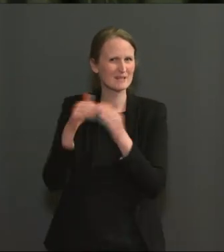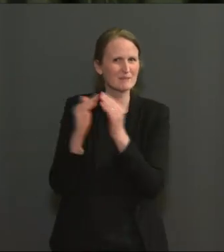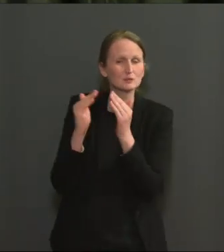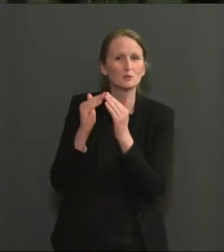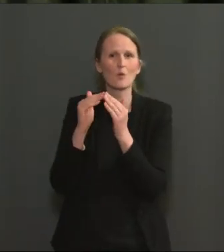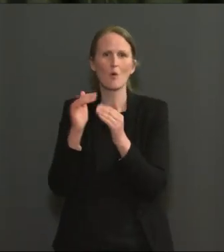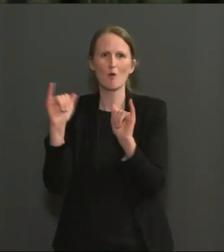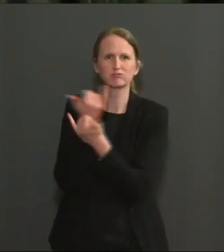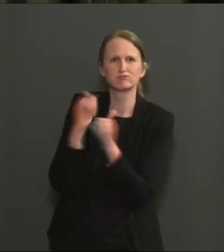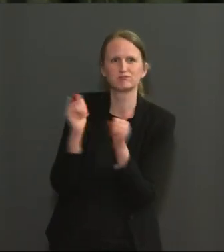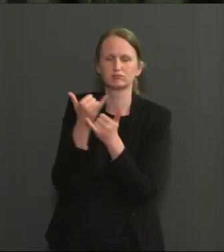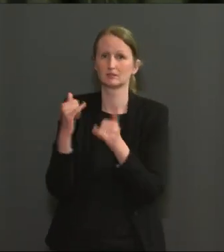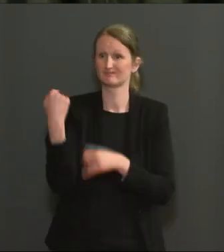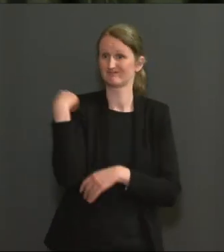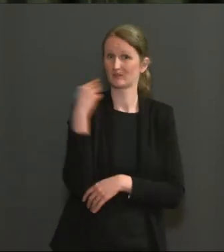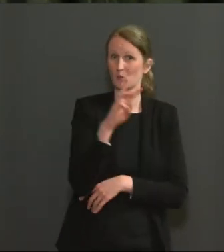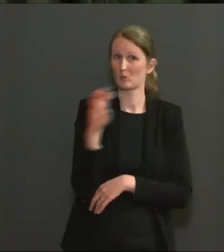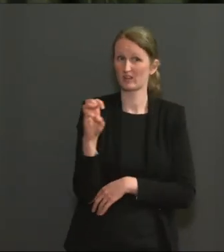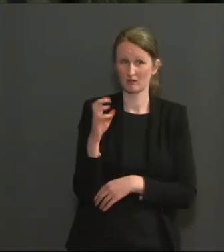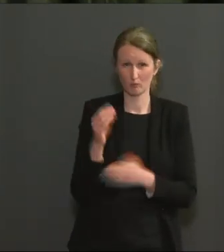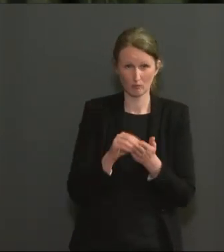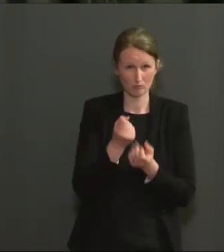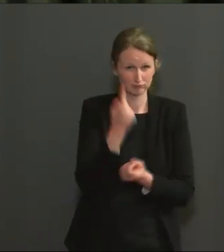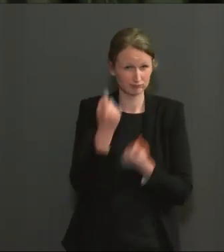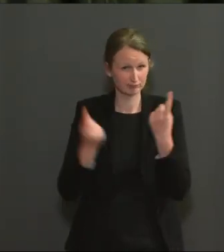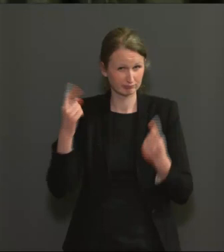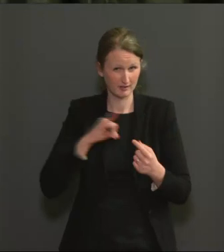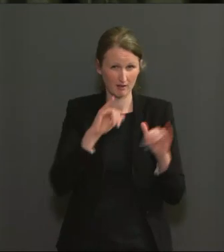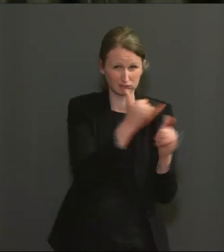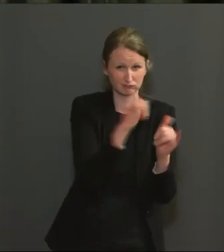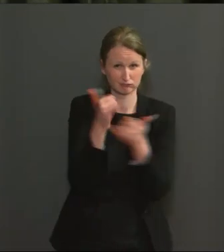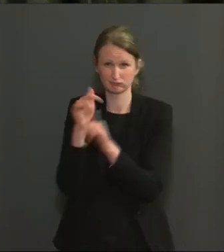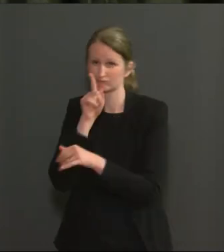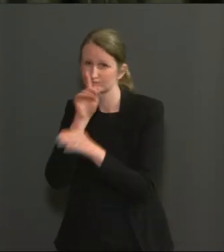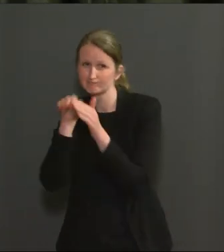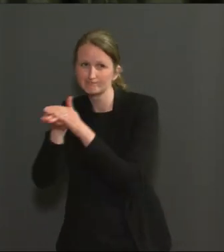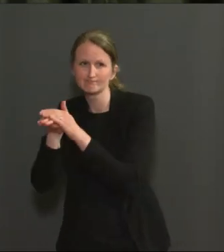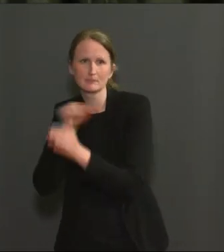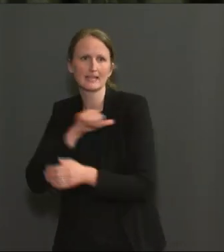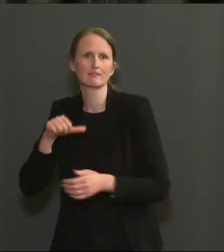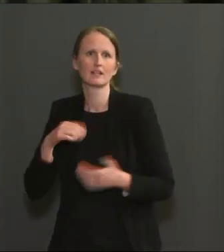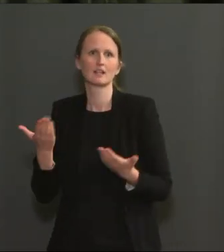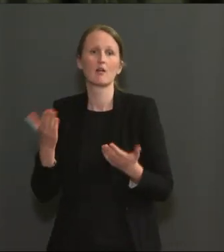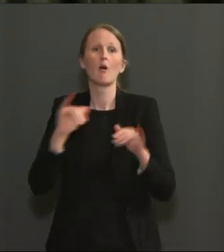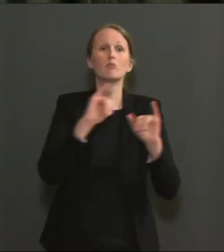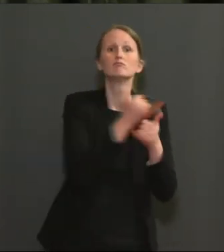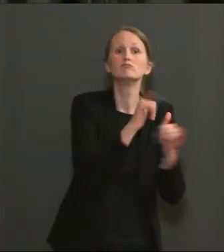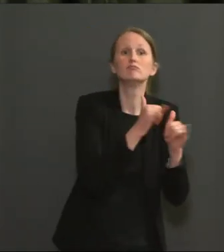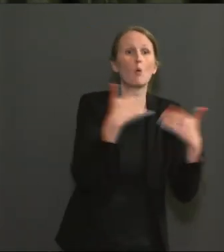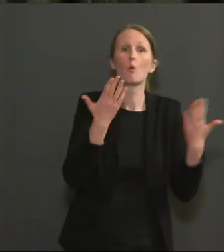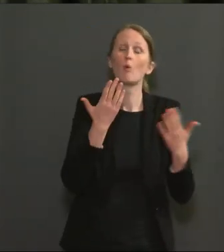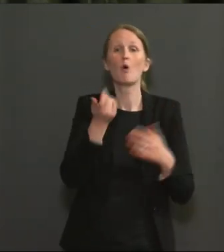il s'agit bien sûr des de ces soirées festive mais c'est aussi un repas à 6 8 10 12 l'organisation la